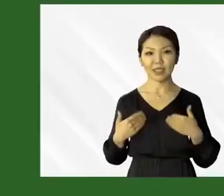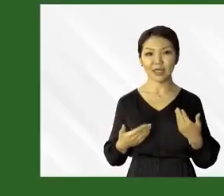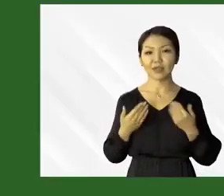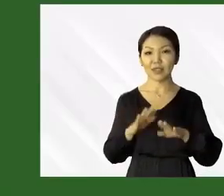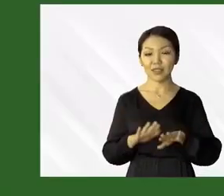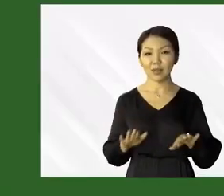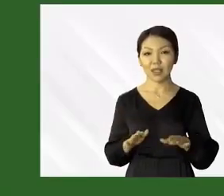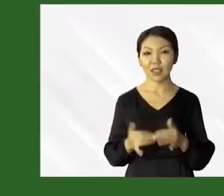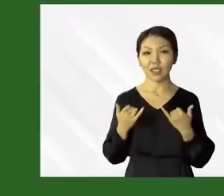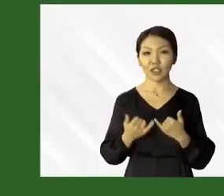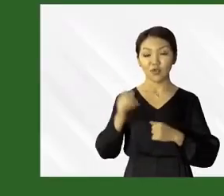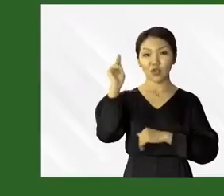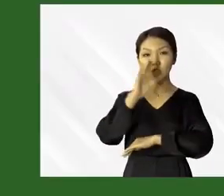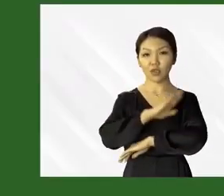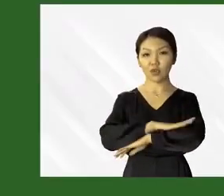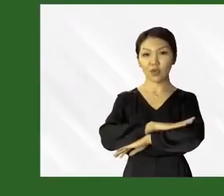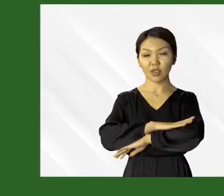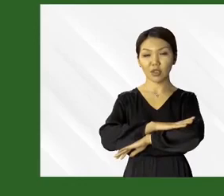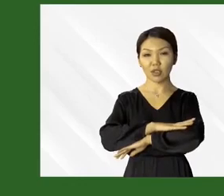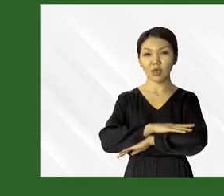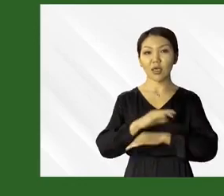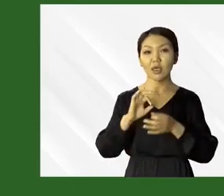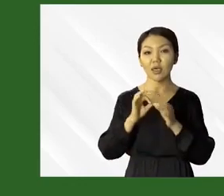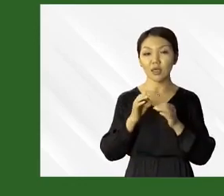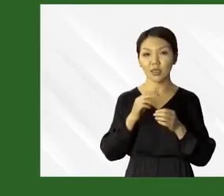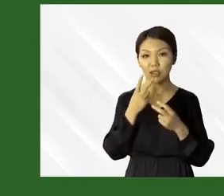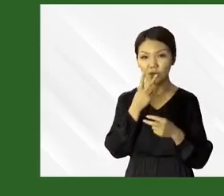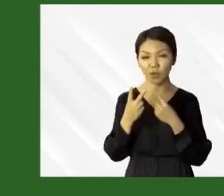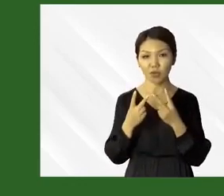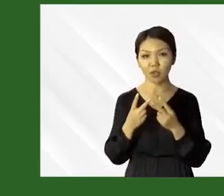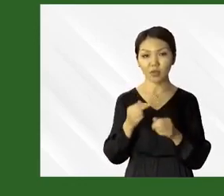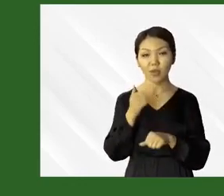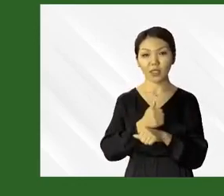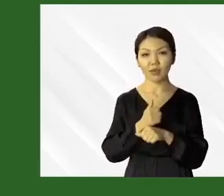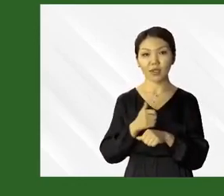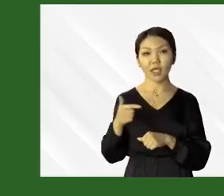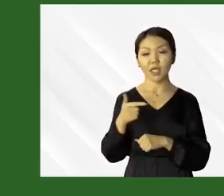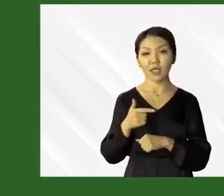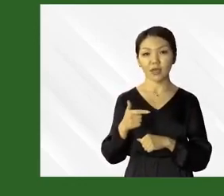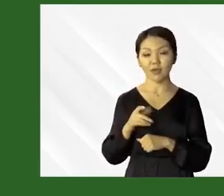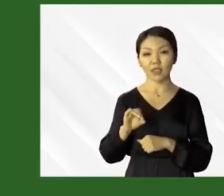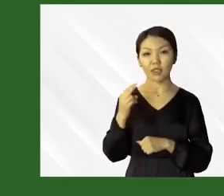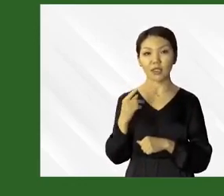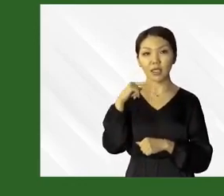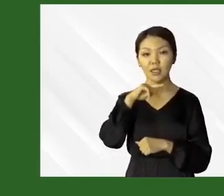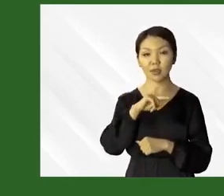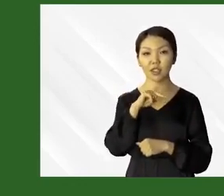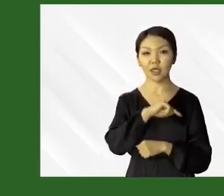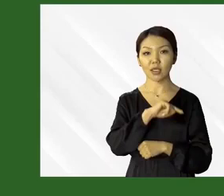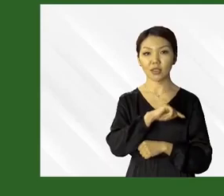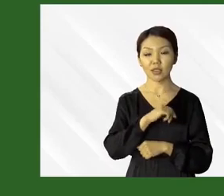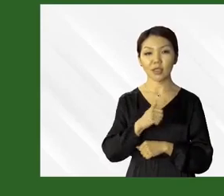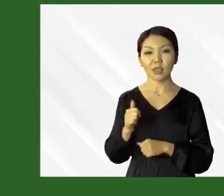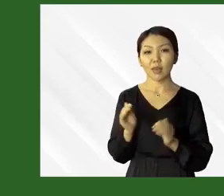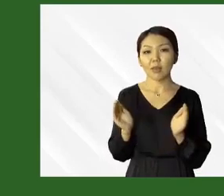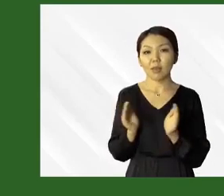Здравствуйте, ребята! Сегодня на уроке рассмотрим основные географические и социально-экономические характеристики